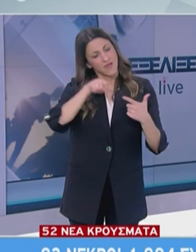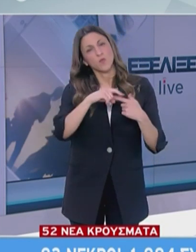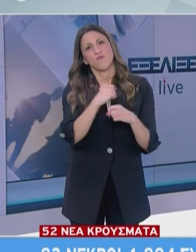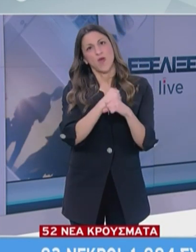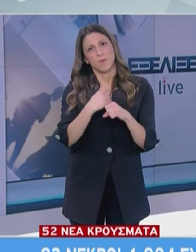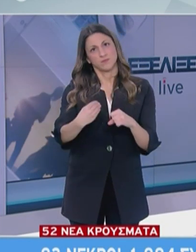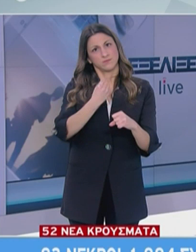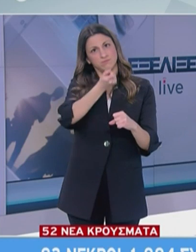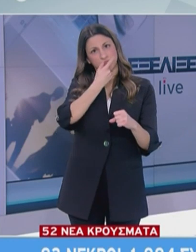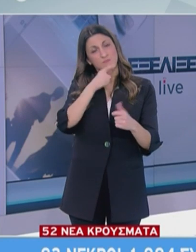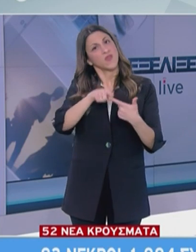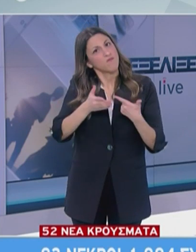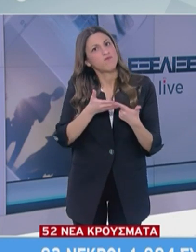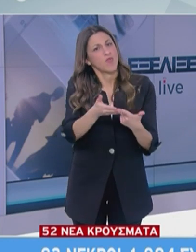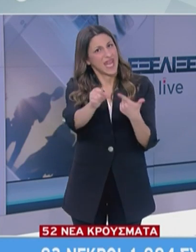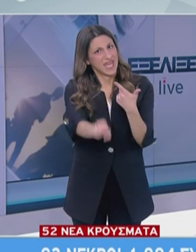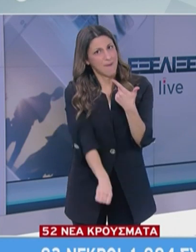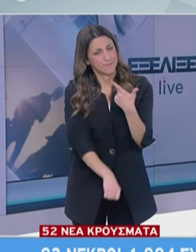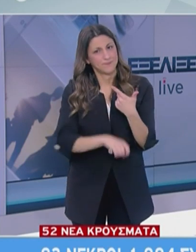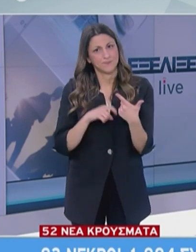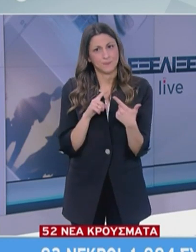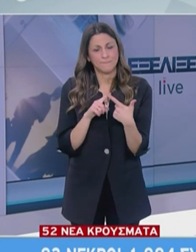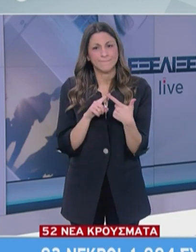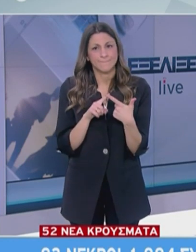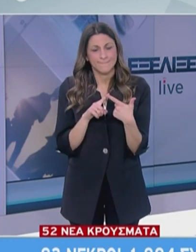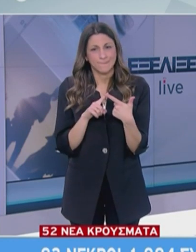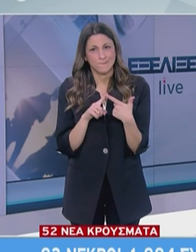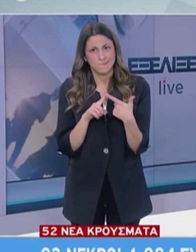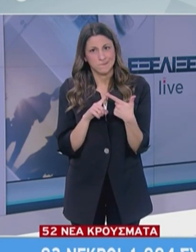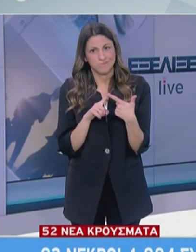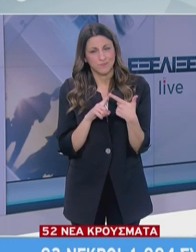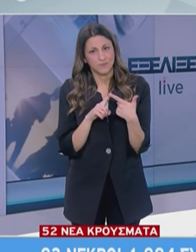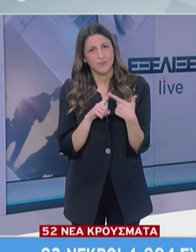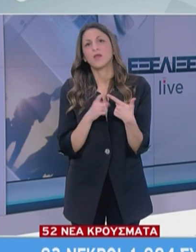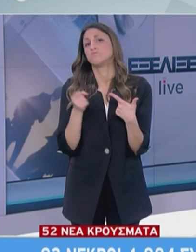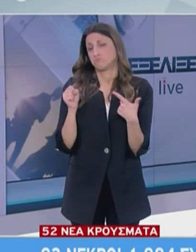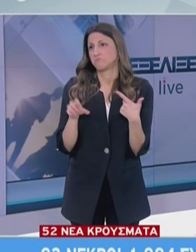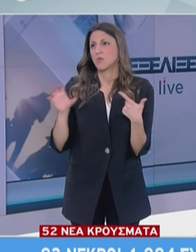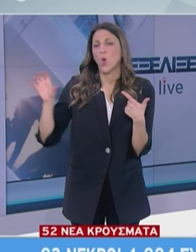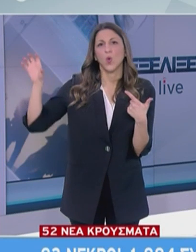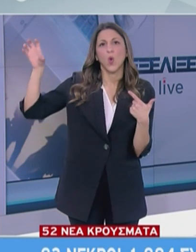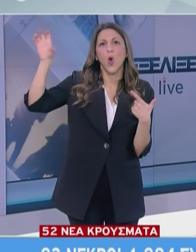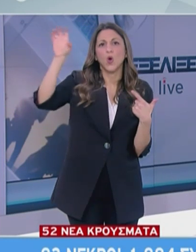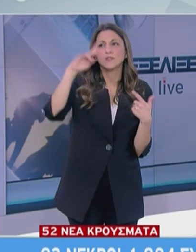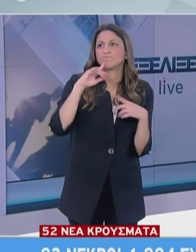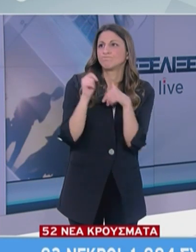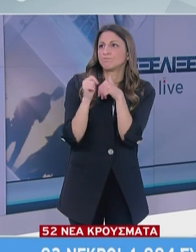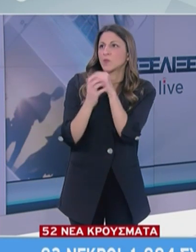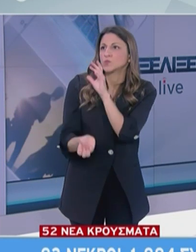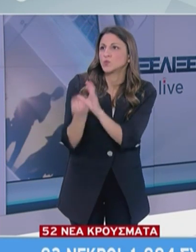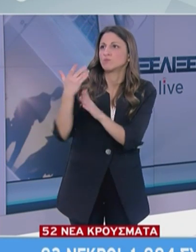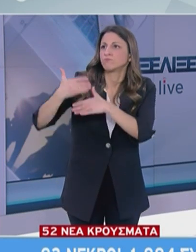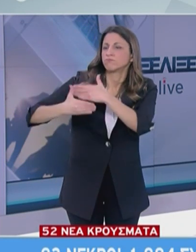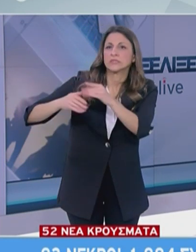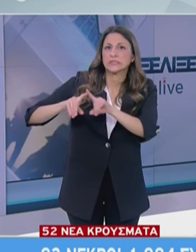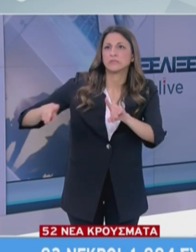κάποιες ενδείξεις ότι και αυτά βοηθούν πάρα πολύ. Θεωρώ ότι μαζί με όλες τις χώρες παρακολουθούμε με αγωνία τις εξελίξεις στον